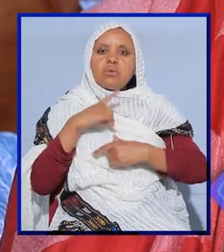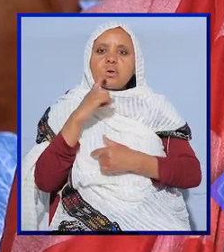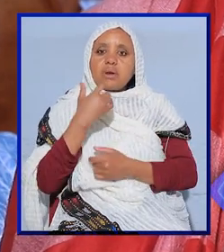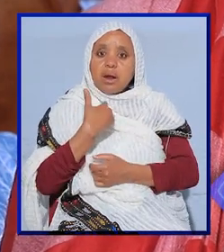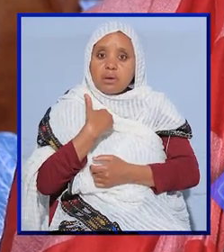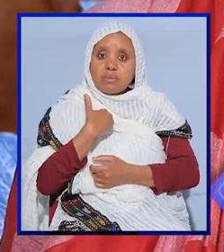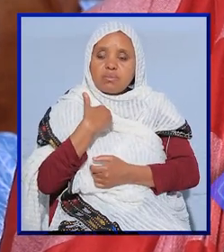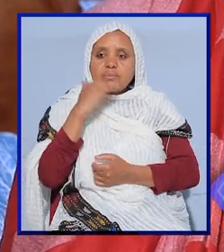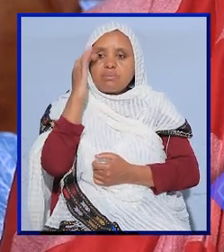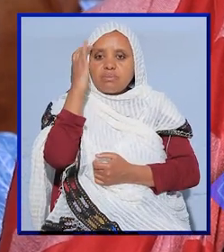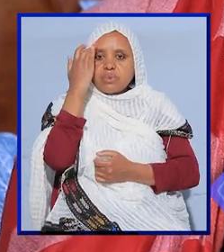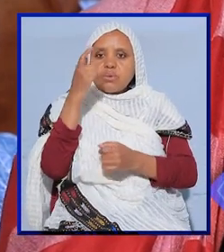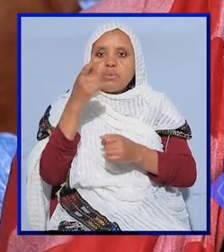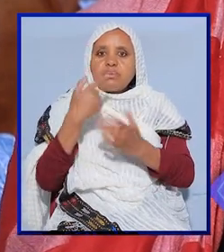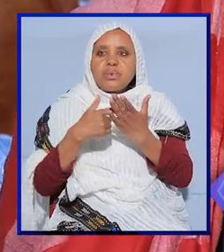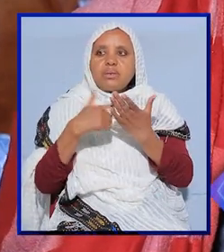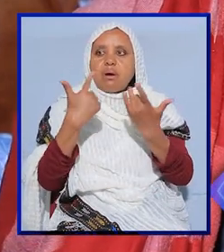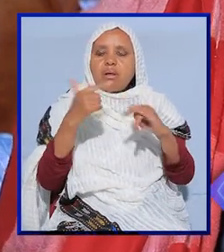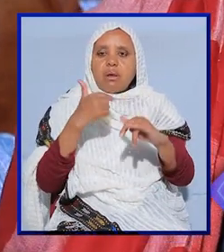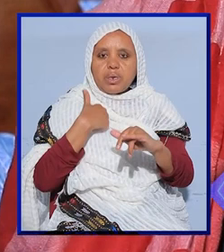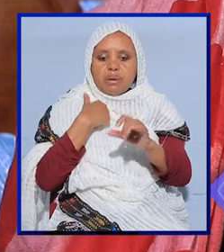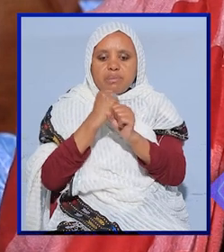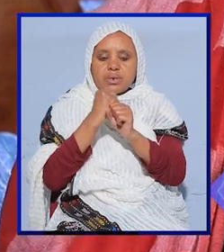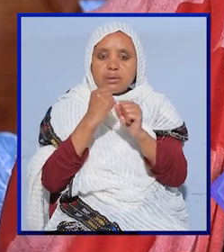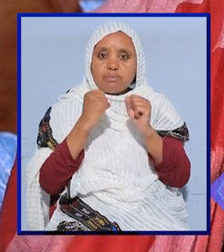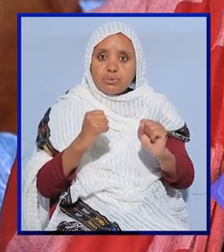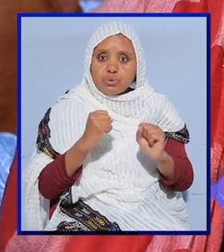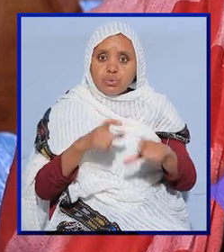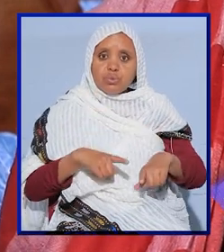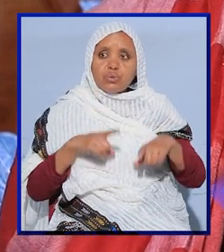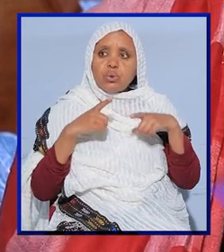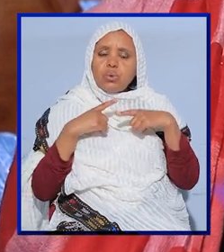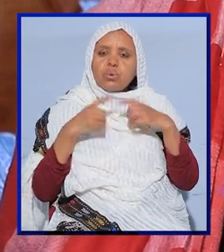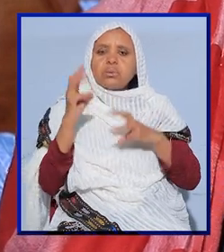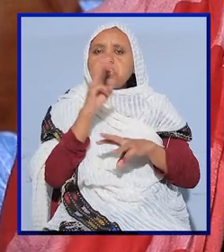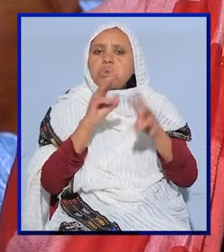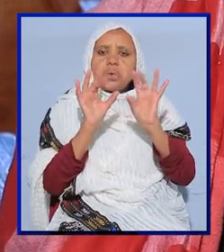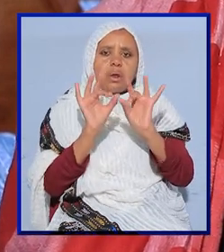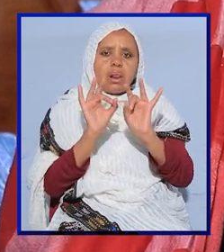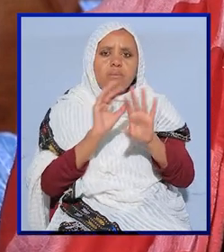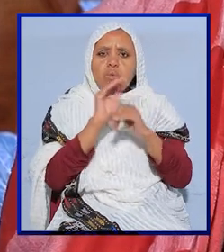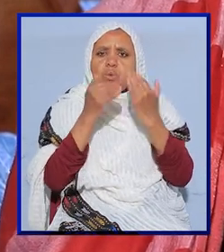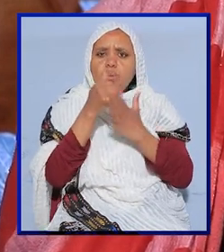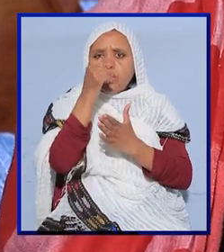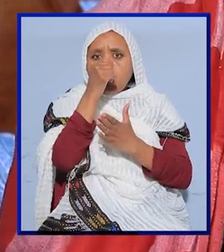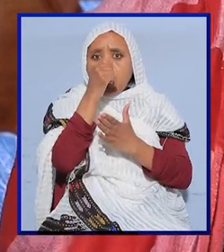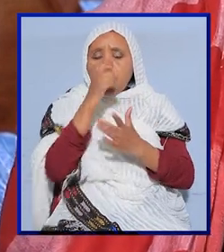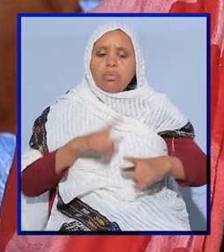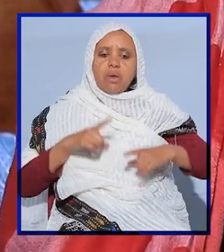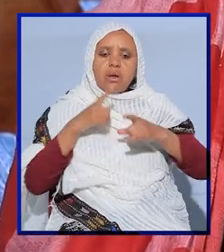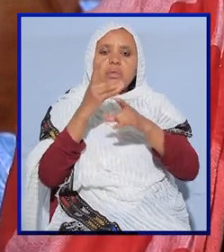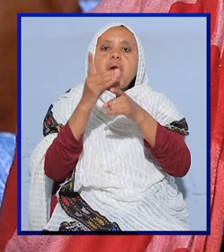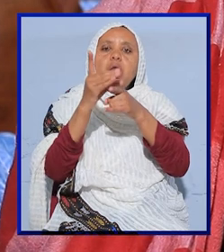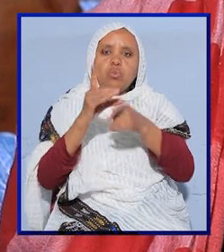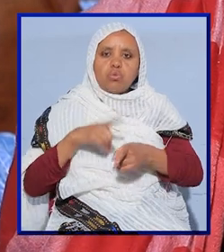እየኖርን ያለ ነው በሽታው ምን ሆነ በዚህ አጋጣሚ እኔ መስራት ብችል ኖሮ ችግር የለም ሁሉም ኢትዮጵያዊ ተከራይቶ